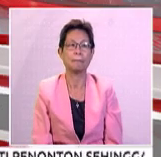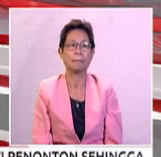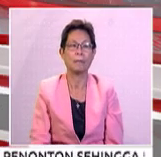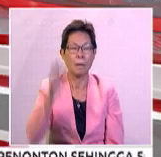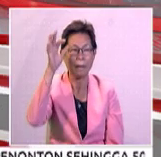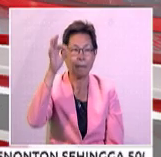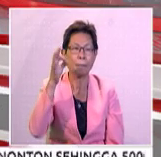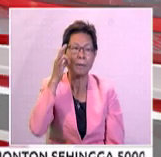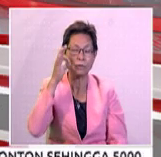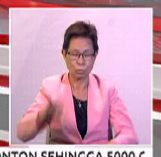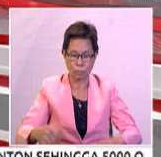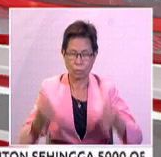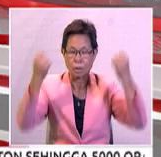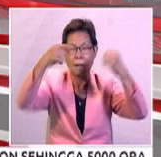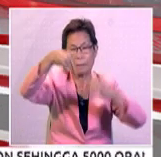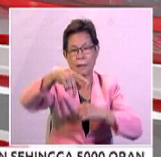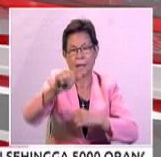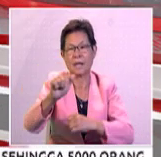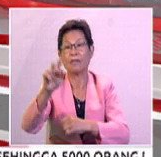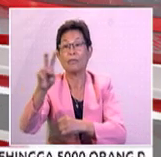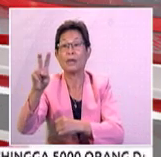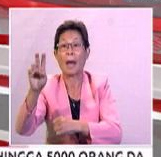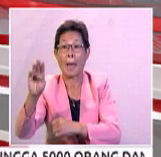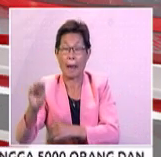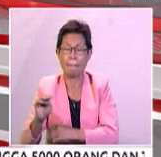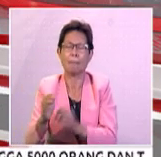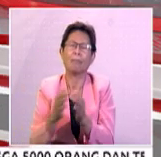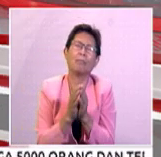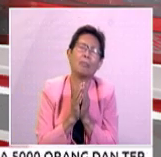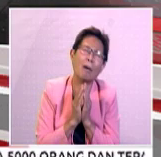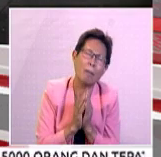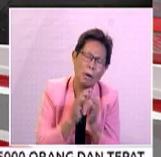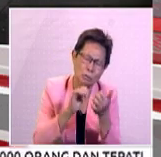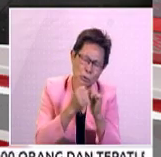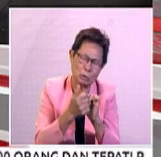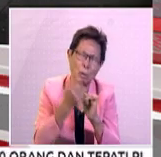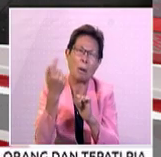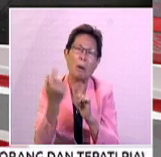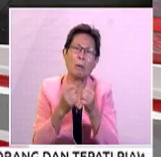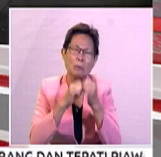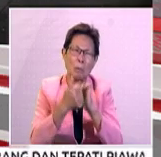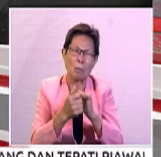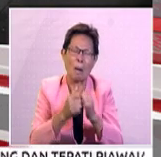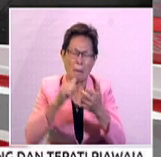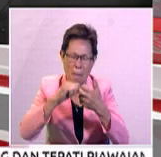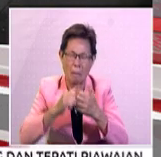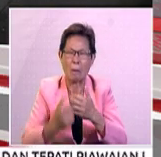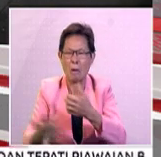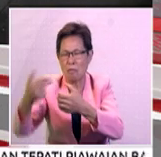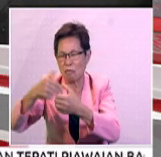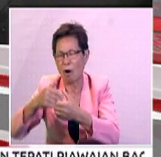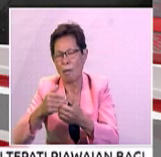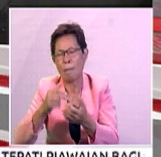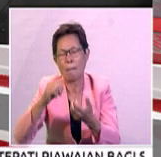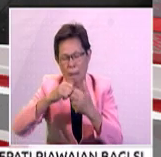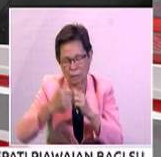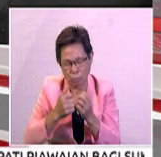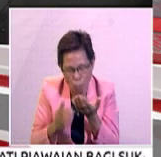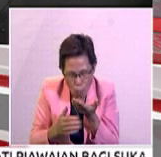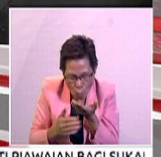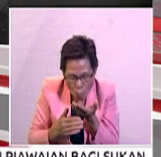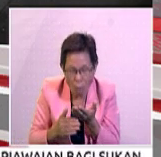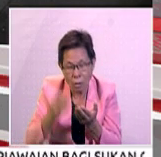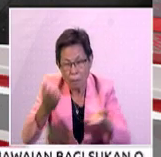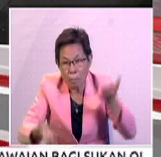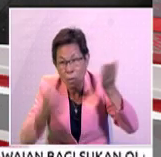Persekutuan Angkat Berat Malaysia PABM merayu agar sukan yang sering terpalit dengan isu doping itu dipertimbangkan untuk dipertandingkan